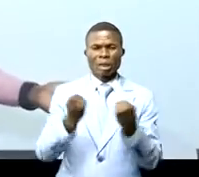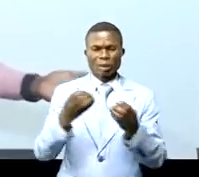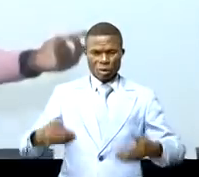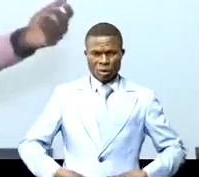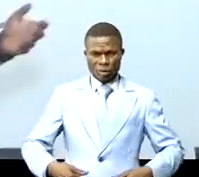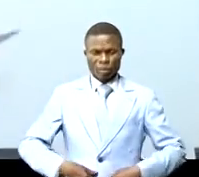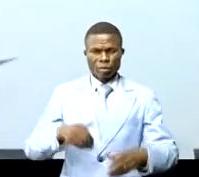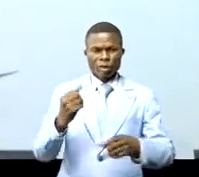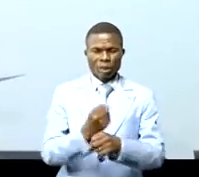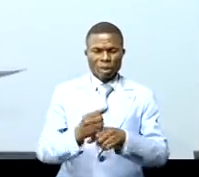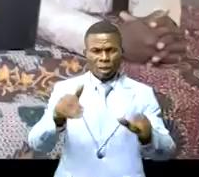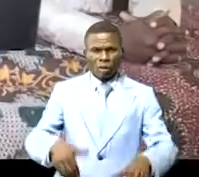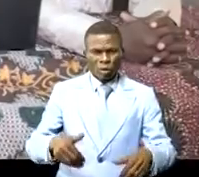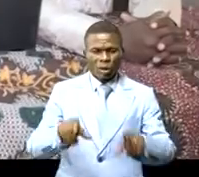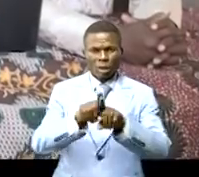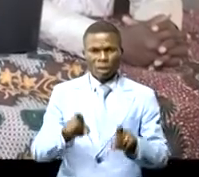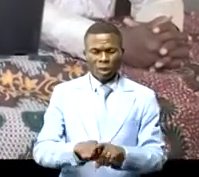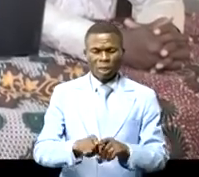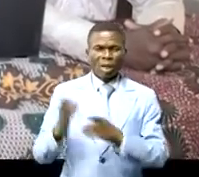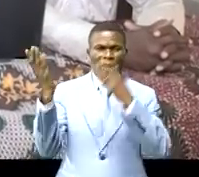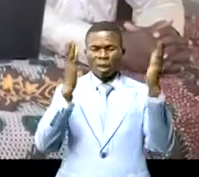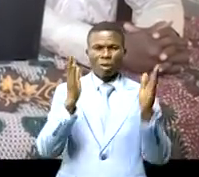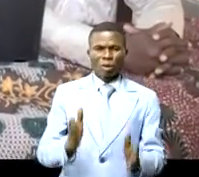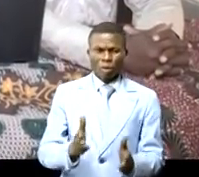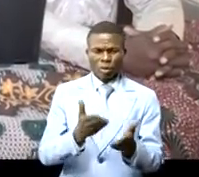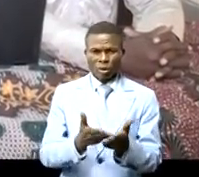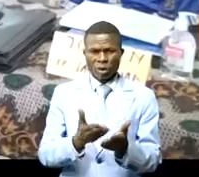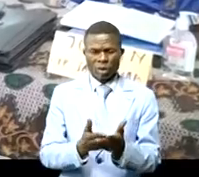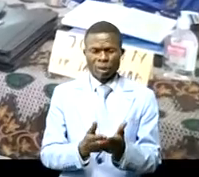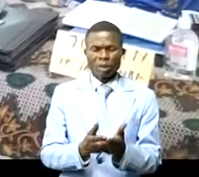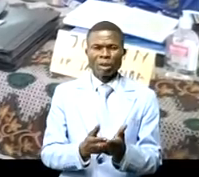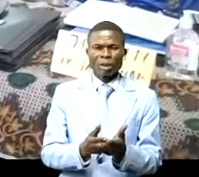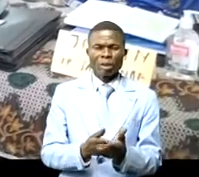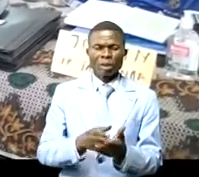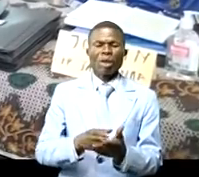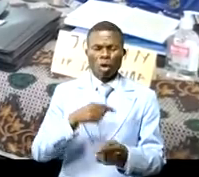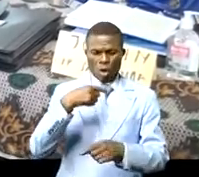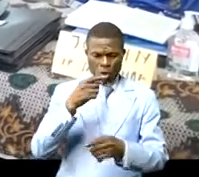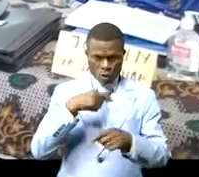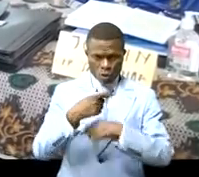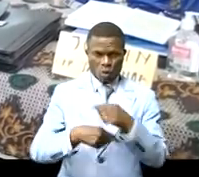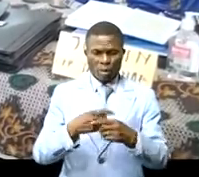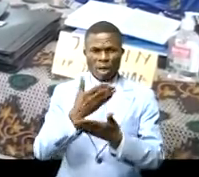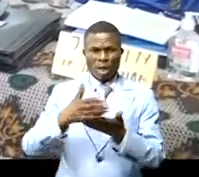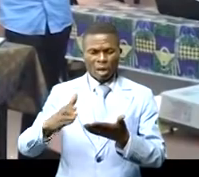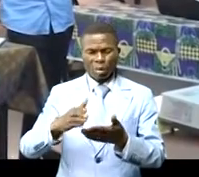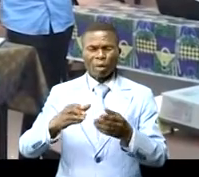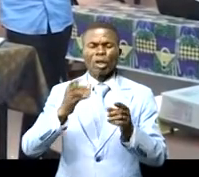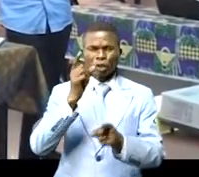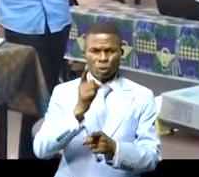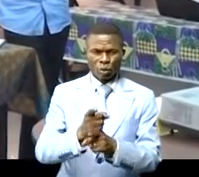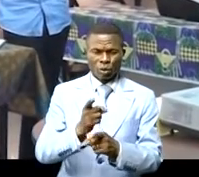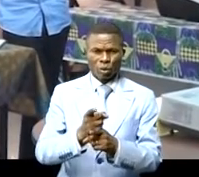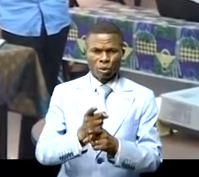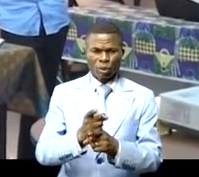dans l'agriculture et l'agrobusiness, PEJAB en sigle, vient d'entrer dans sa phase décisive,